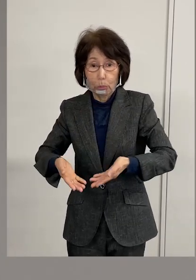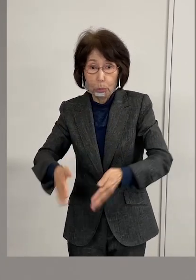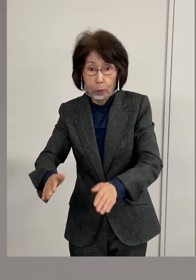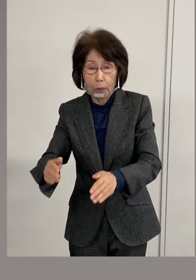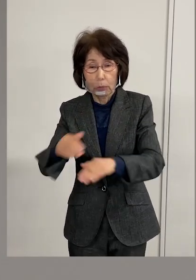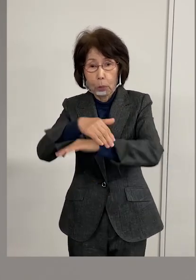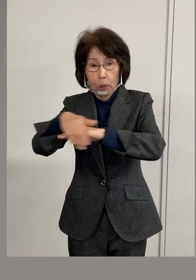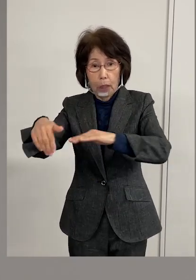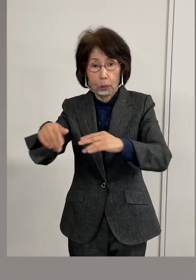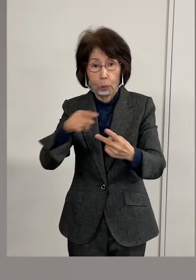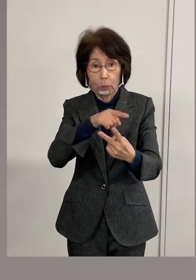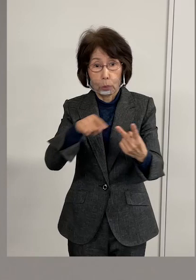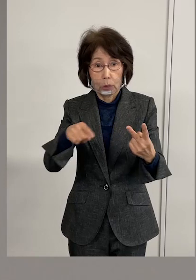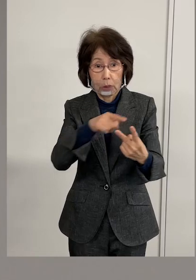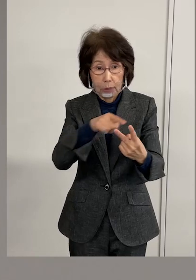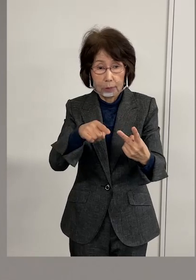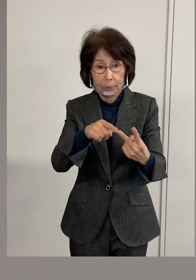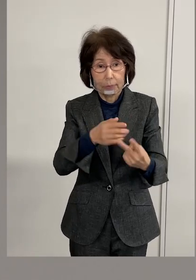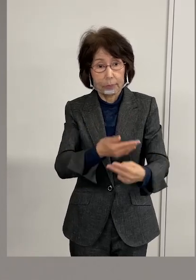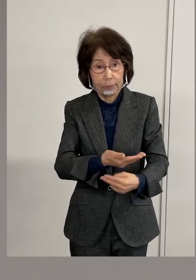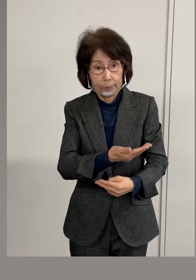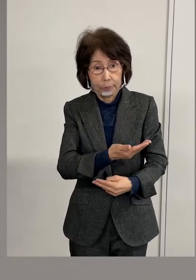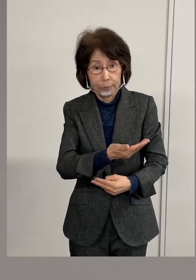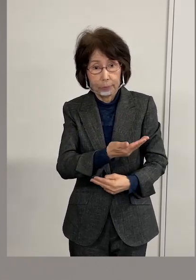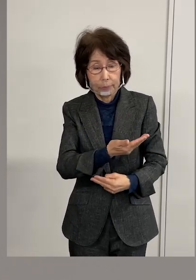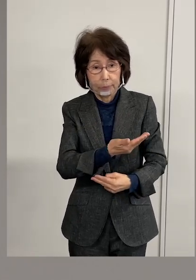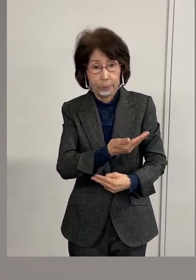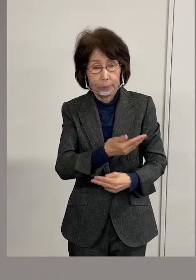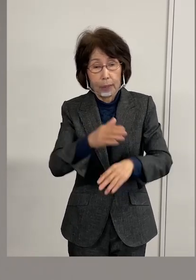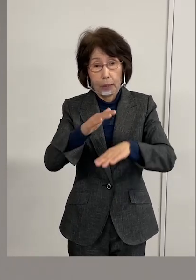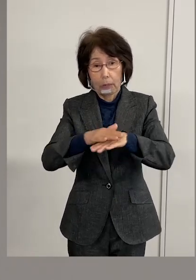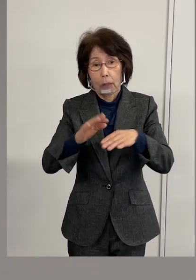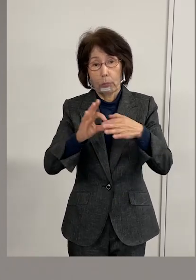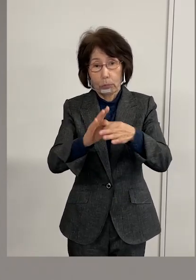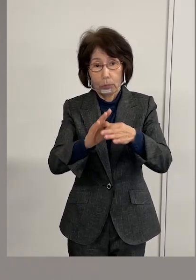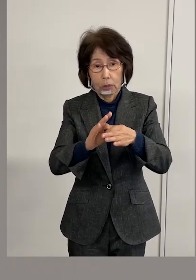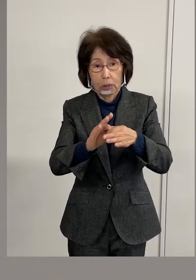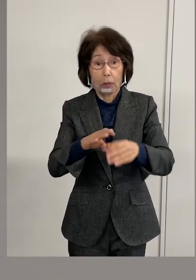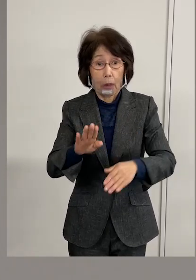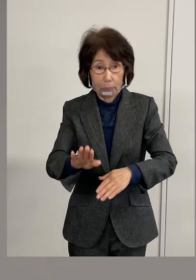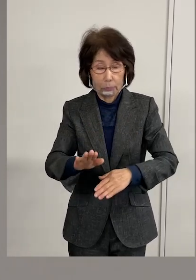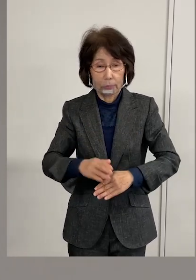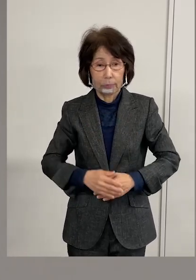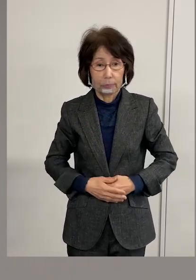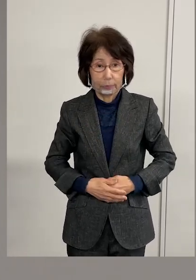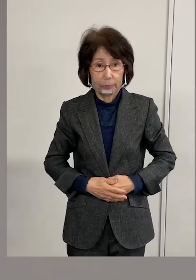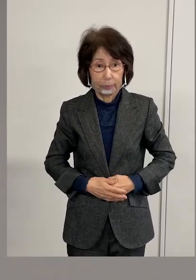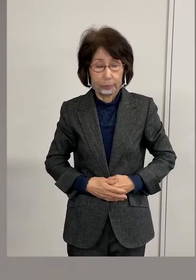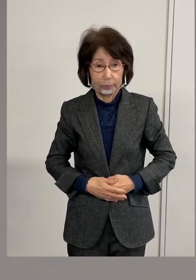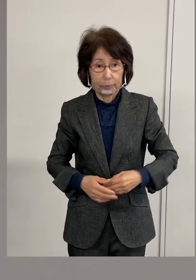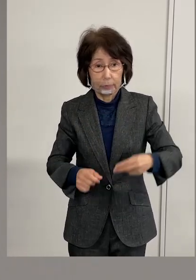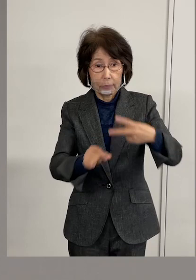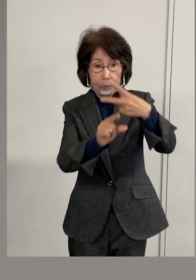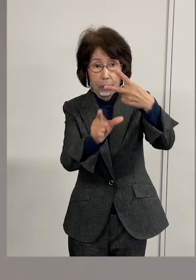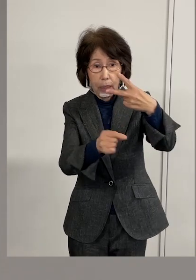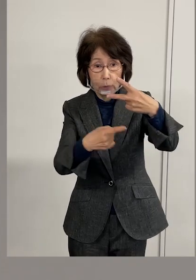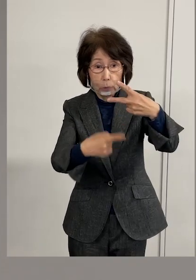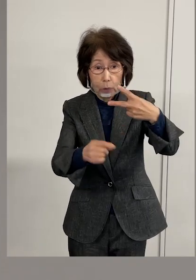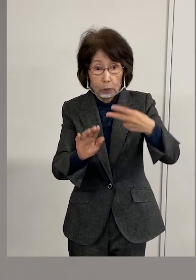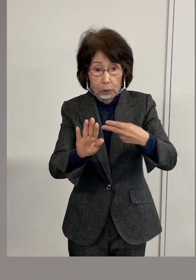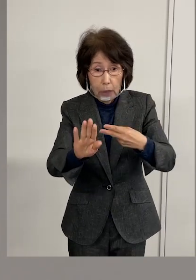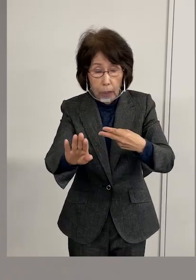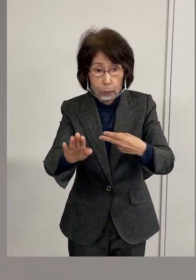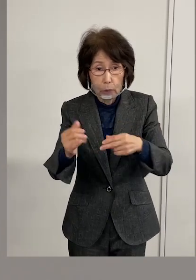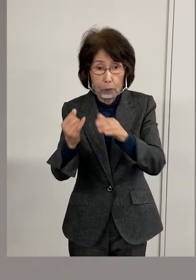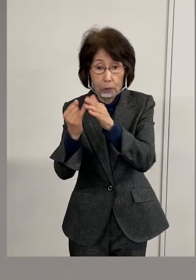う仕組みでですね、それぞれ手続きを行うということになっています。で、2月1日以降に妊娠